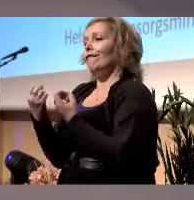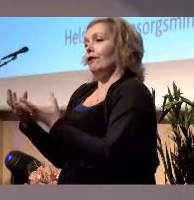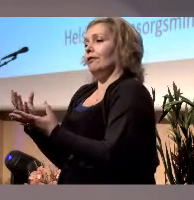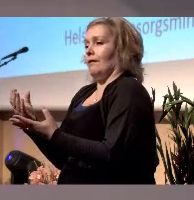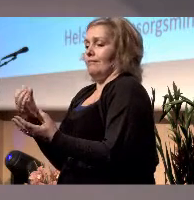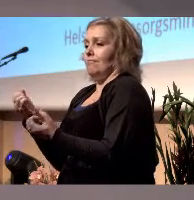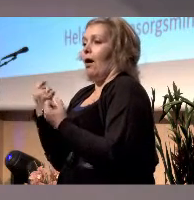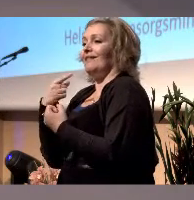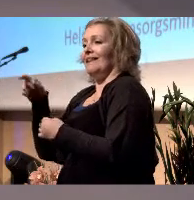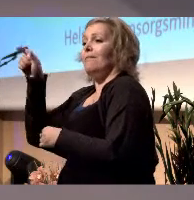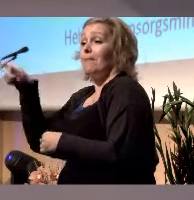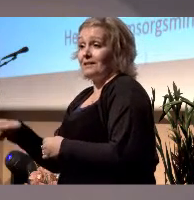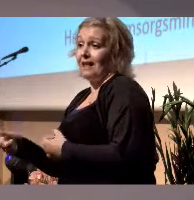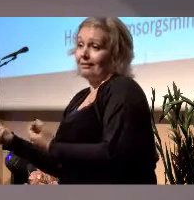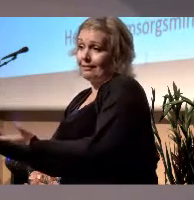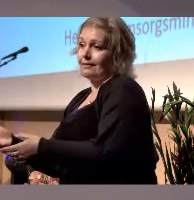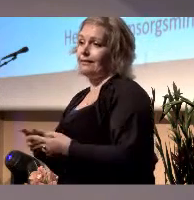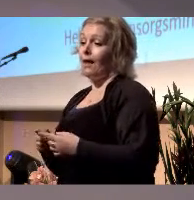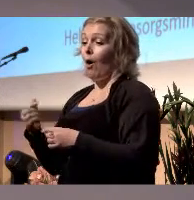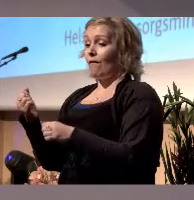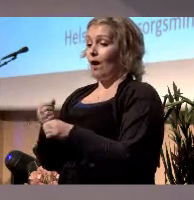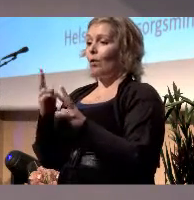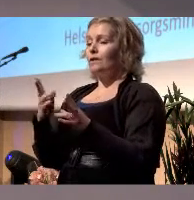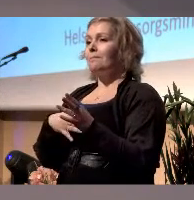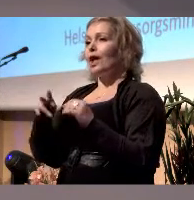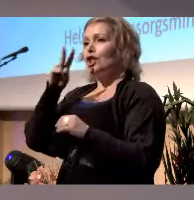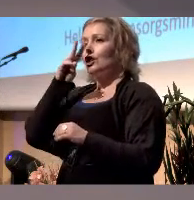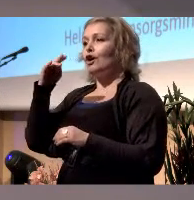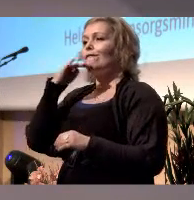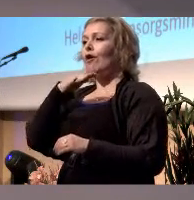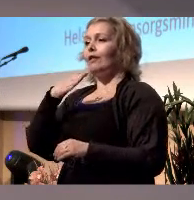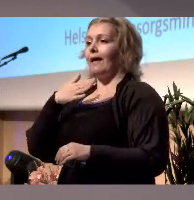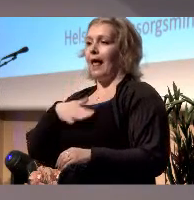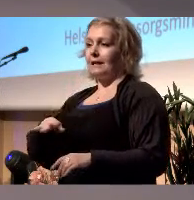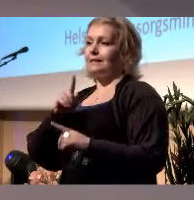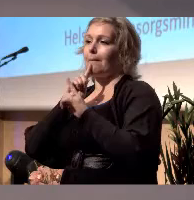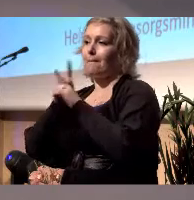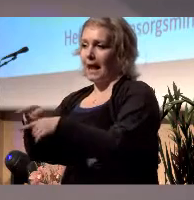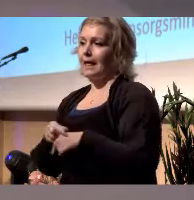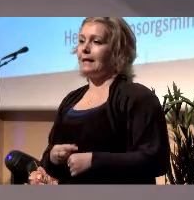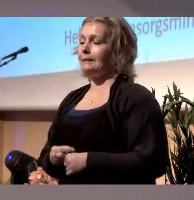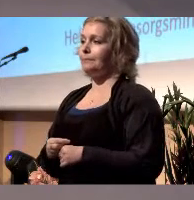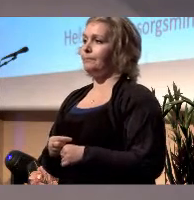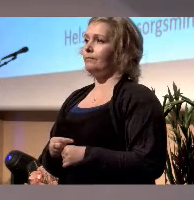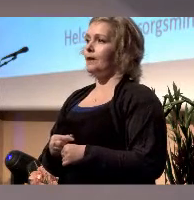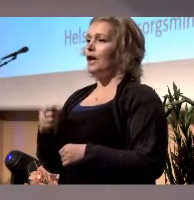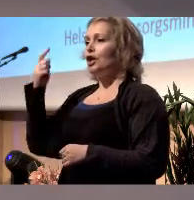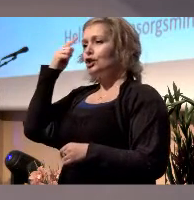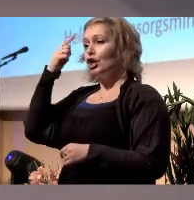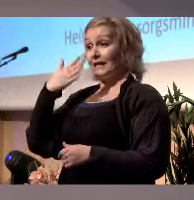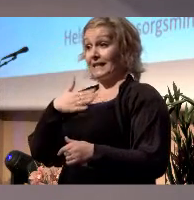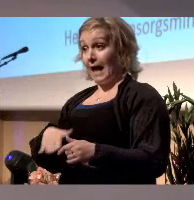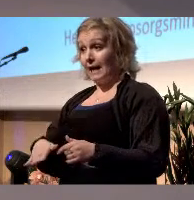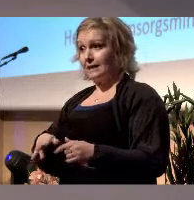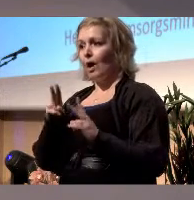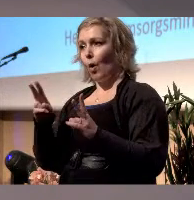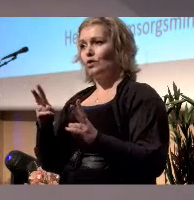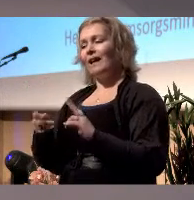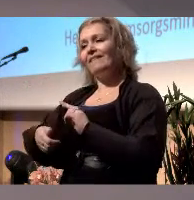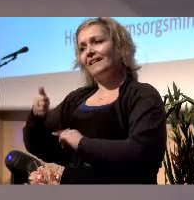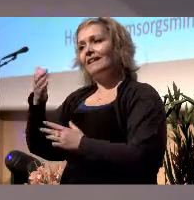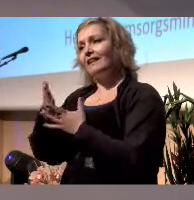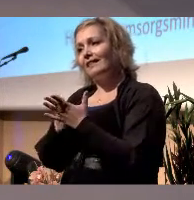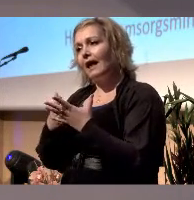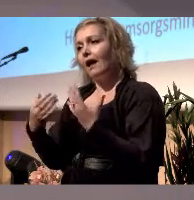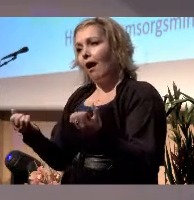pasientene. Vi arbeider også med en ny folkehelsemelding. Psykisk helse også en viktig